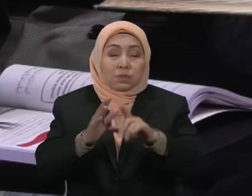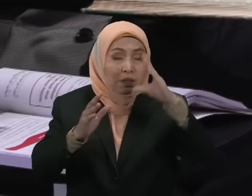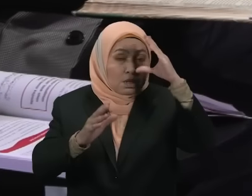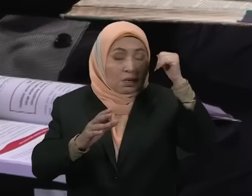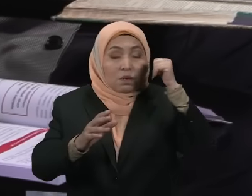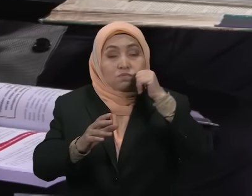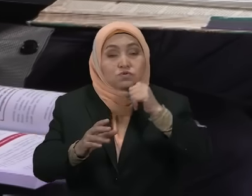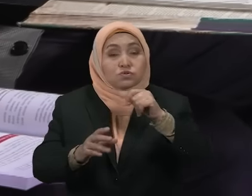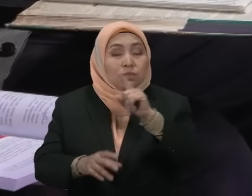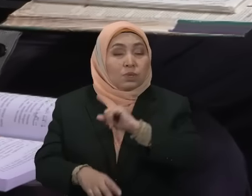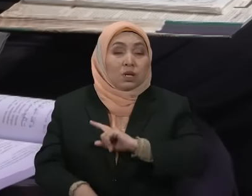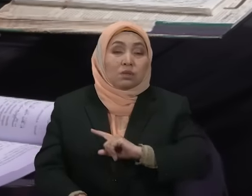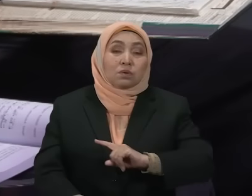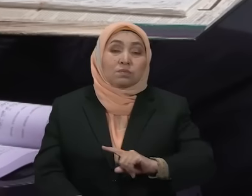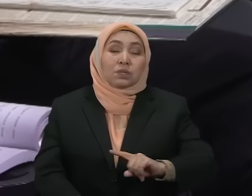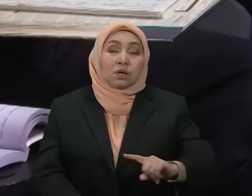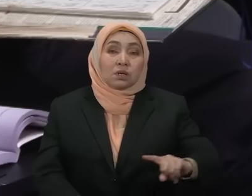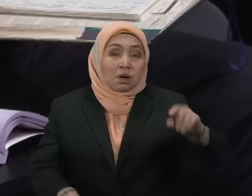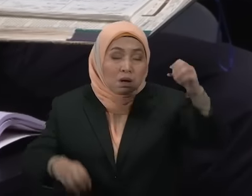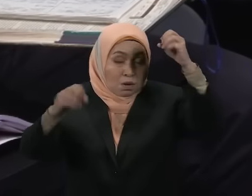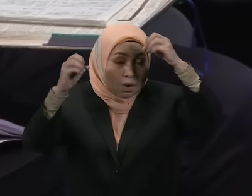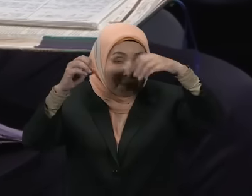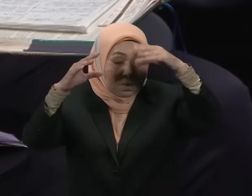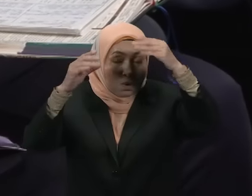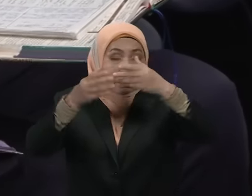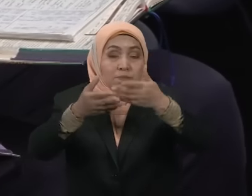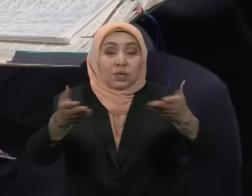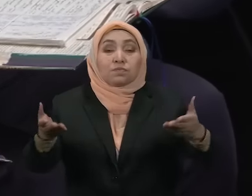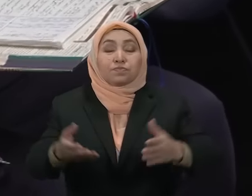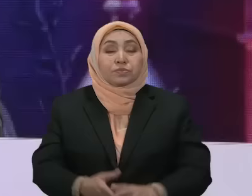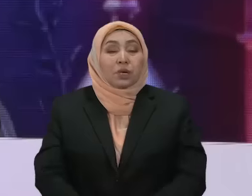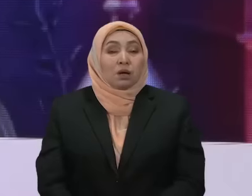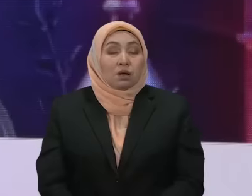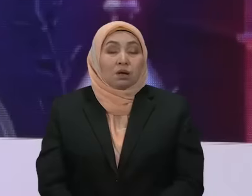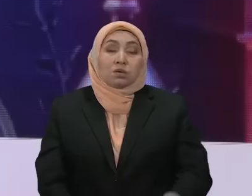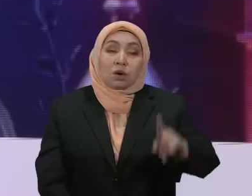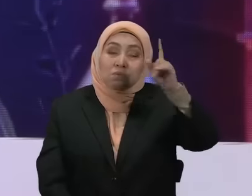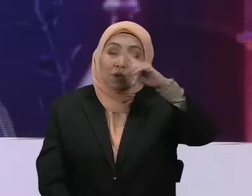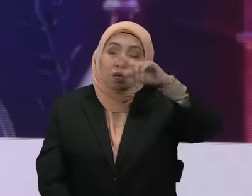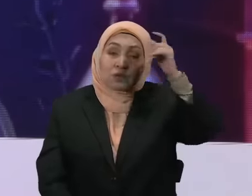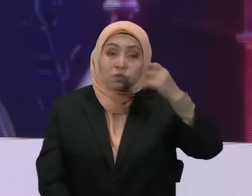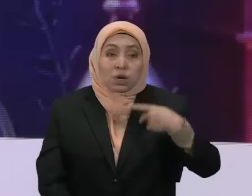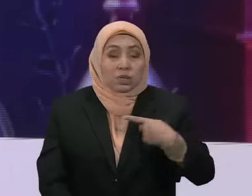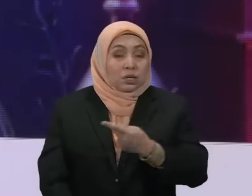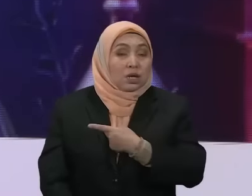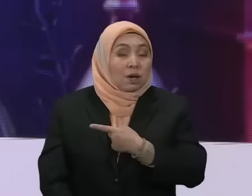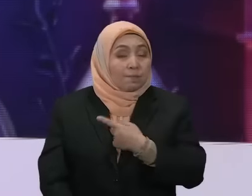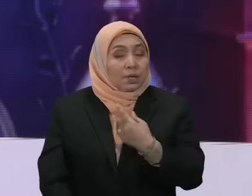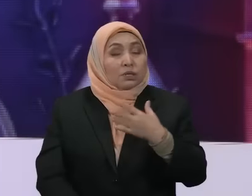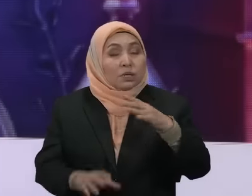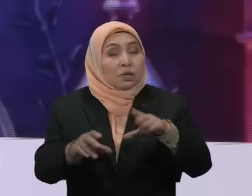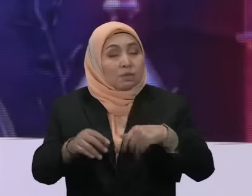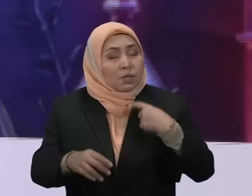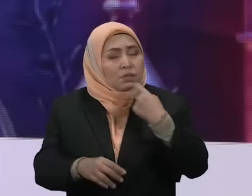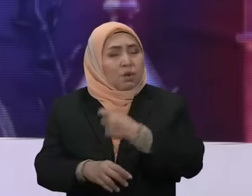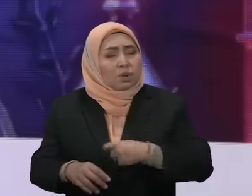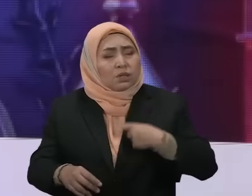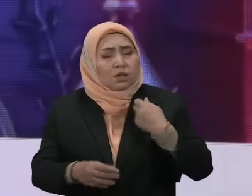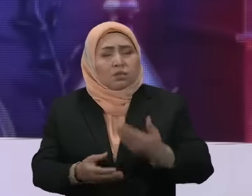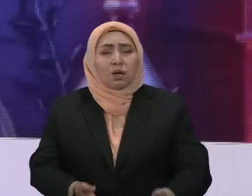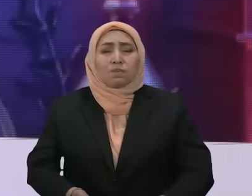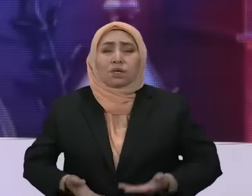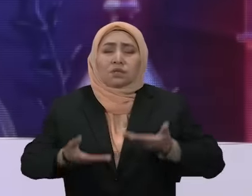muslimat, mu'minin dan mu'minat, bi rahmatika ya arhamar rahimin. Ya Allah ya Tuhan kami, taubat-taubat kami yang kami